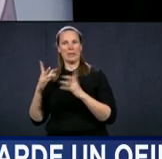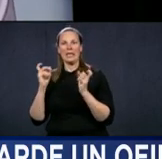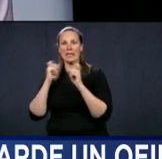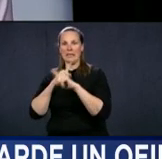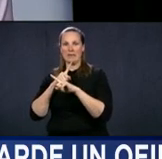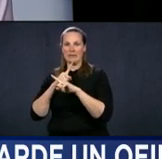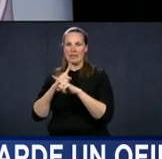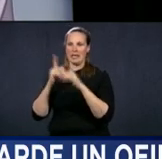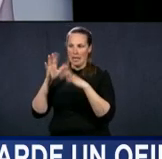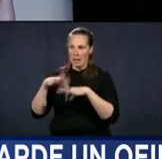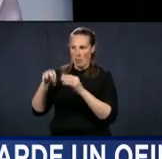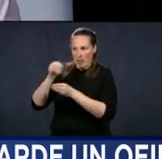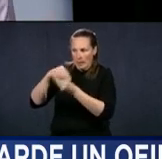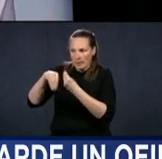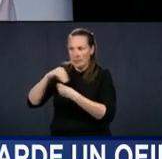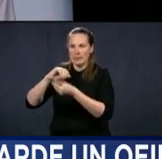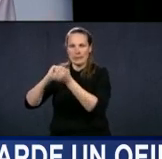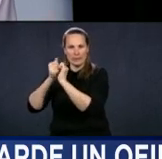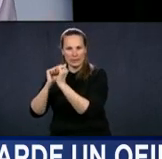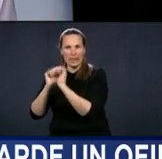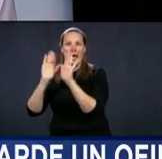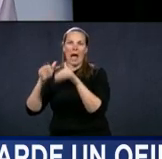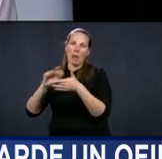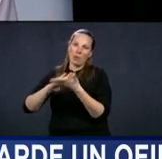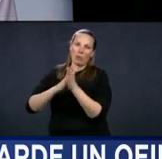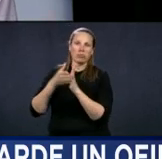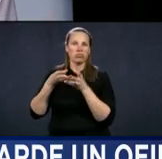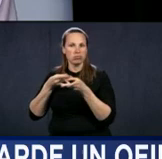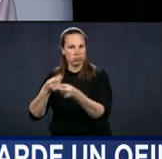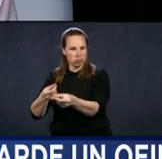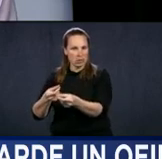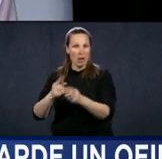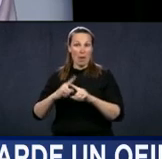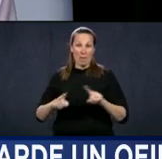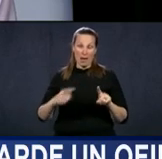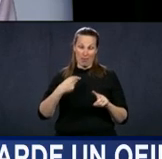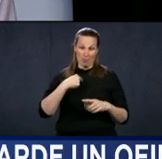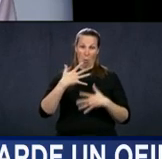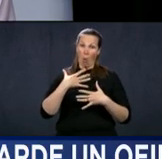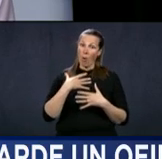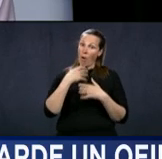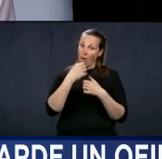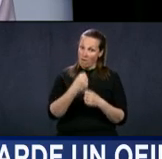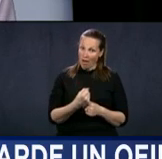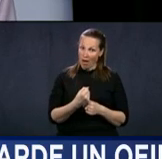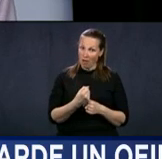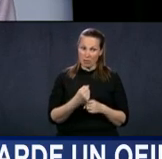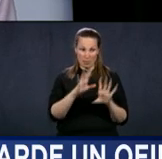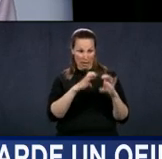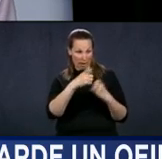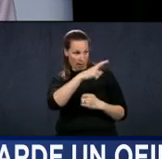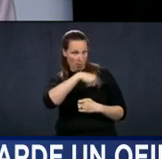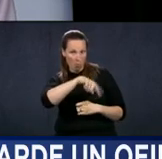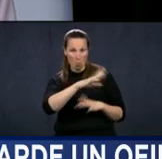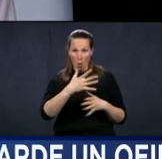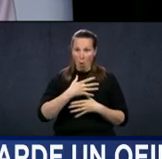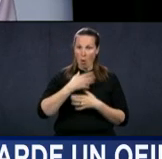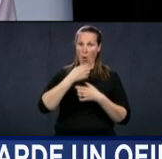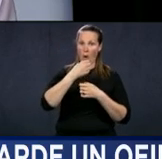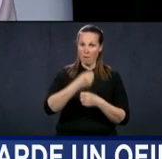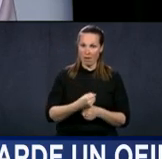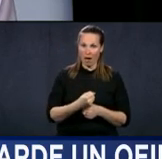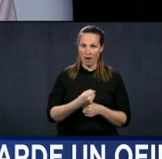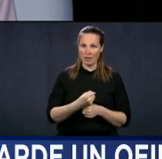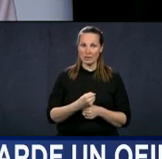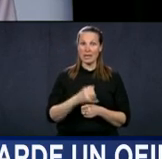probable, puis c'est normal, parce que tout ne peut pas être parfait du premier coup. Mais j'ai bien confiance, oui, Puis notre équipe, on a bien confiance qu'en mettant en